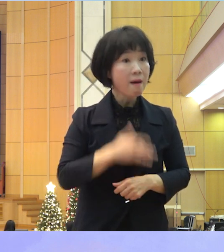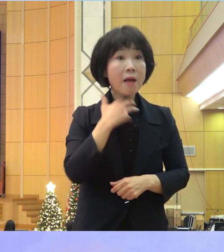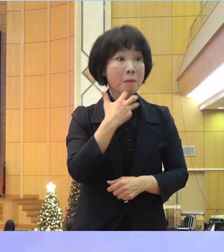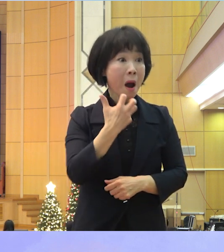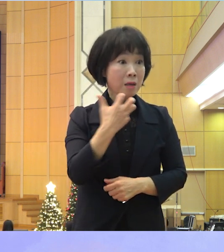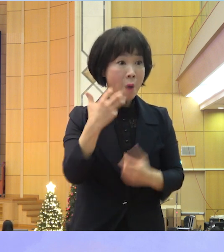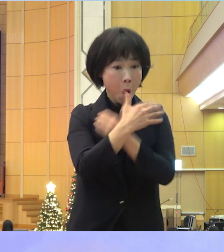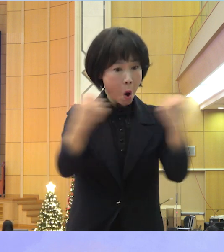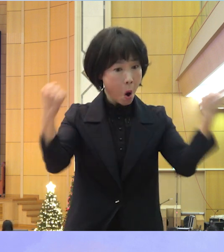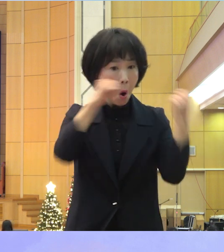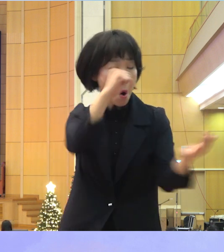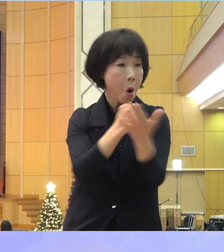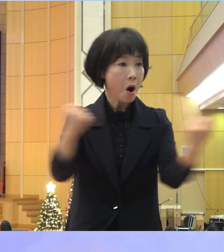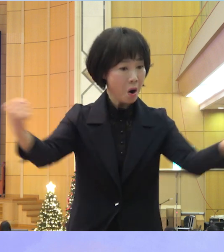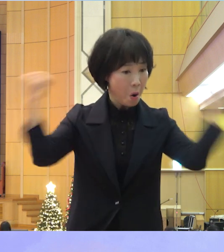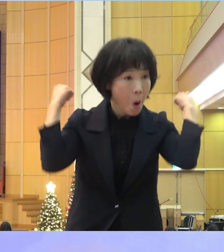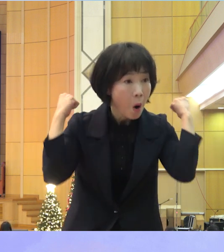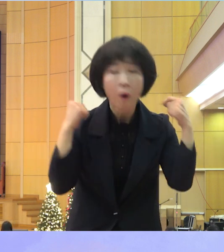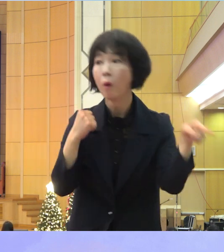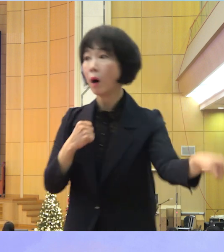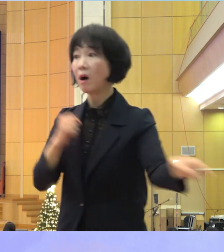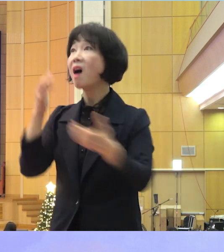될